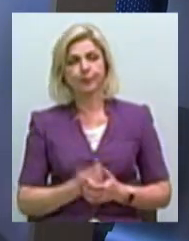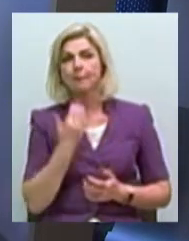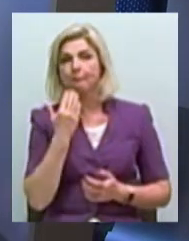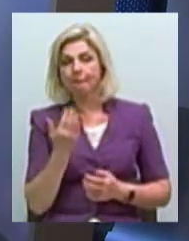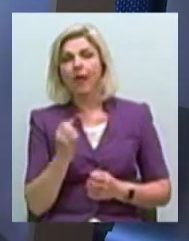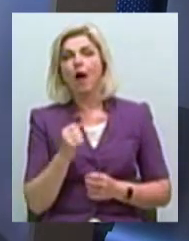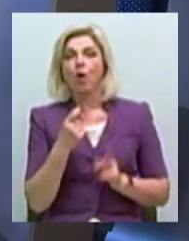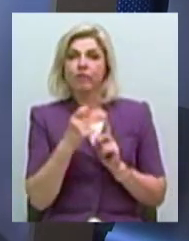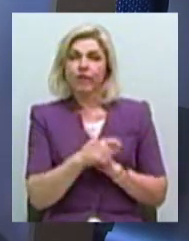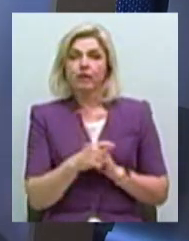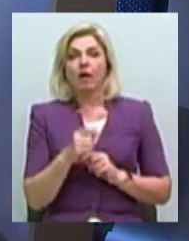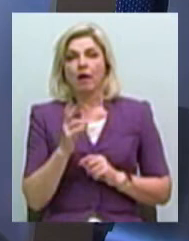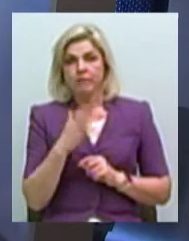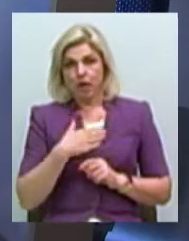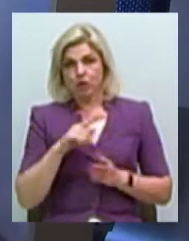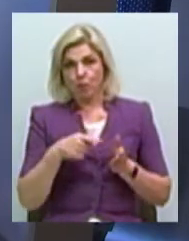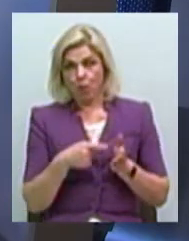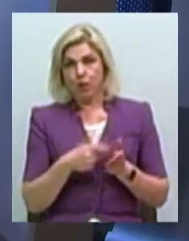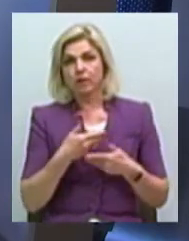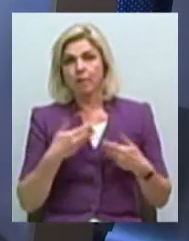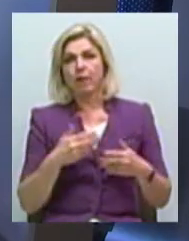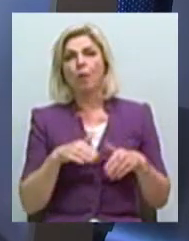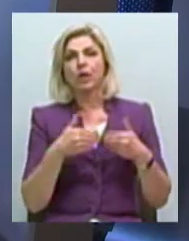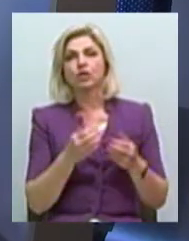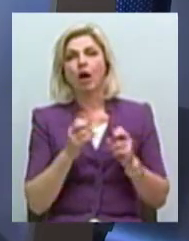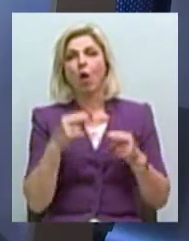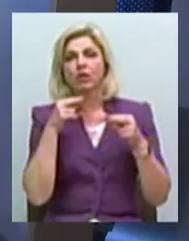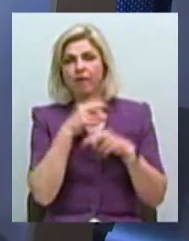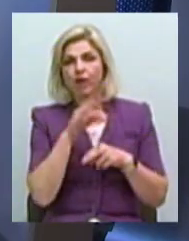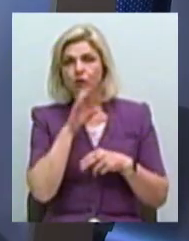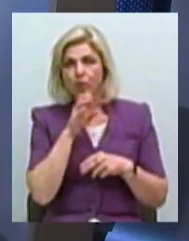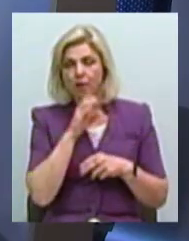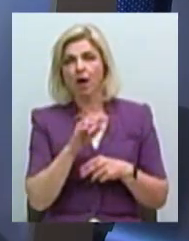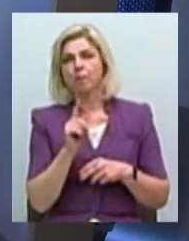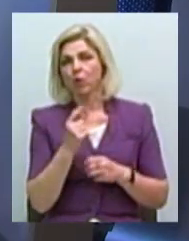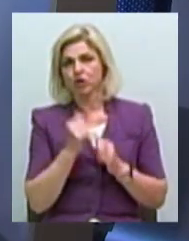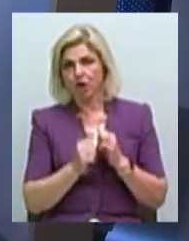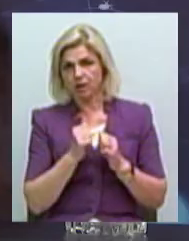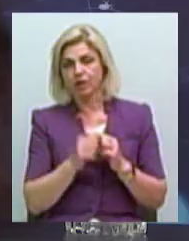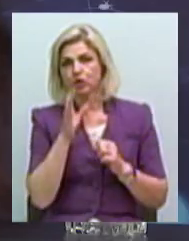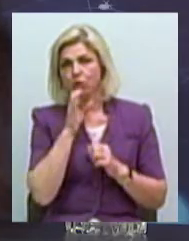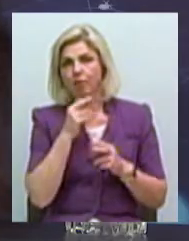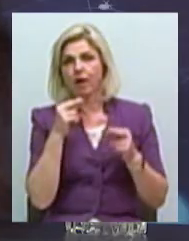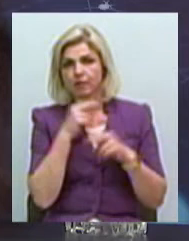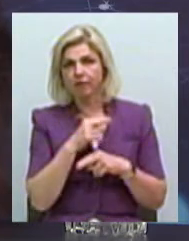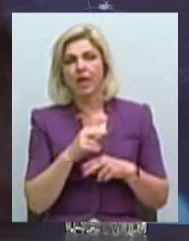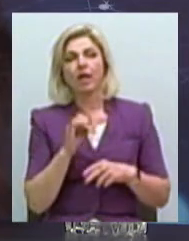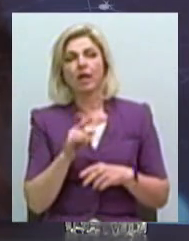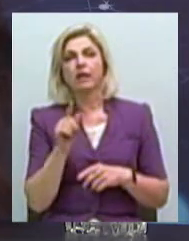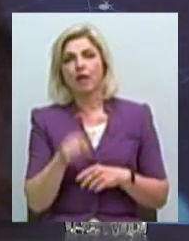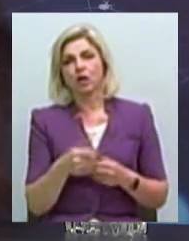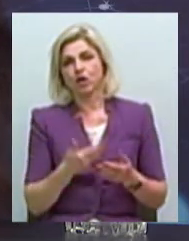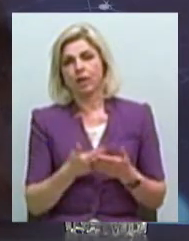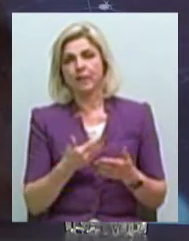конкретно если мы говорим про Николаев, мы обращаемся в таких случаях, как отравление животных, когда собак травят, потому что это жестокое обращение с животными. Также, если это,